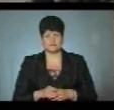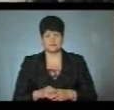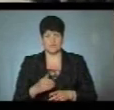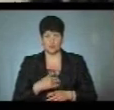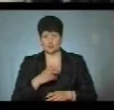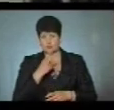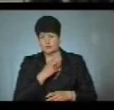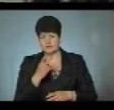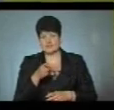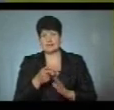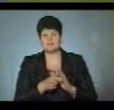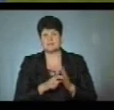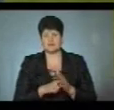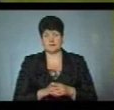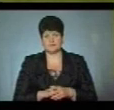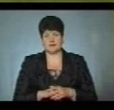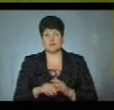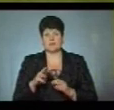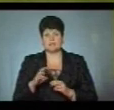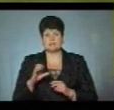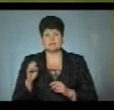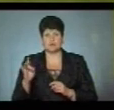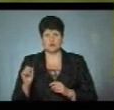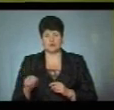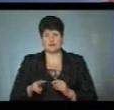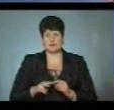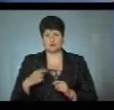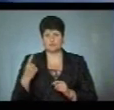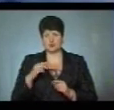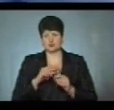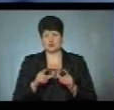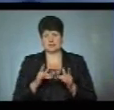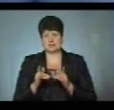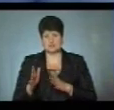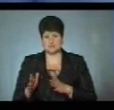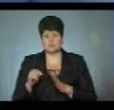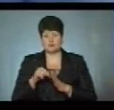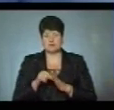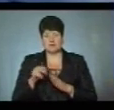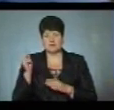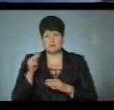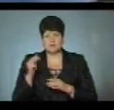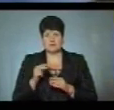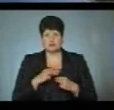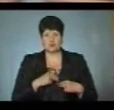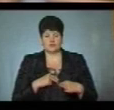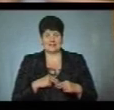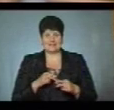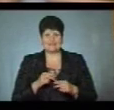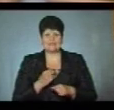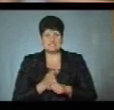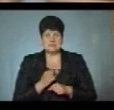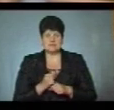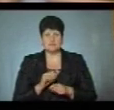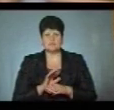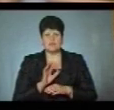Хочу подивитися, які там кімнати. Михайло Старко, директор Бережанської обласної школи-інтернату з поглибленим вивченням трудових дисциплін, відправляє